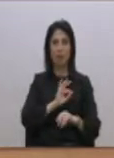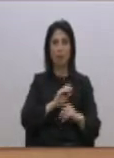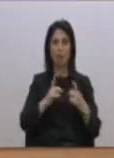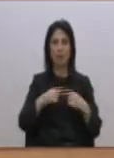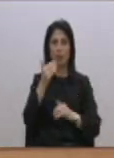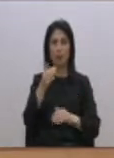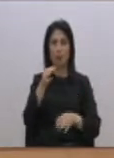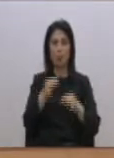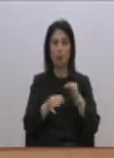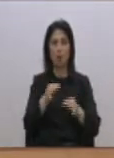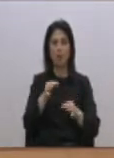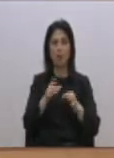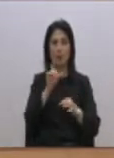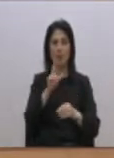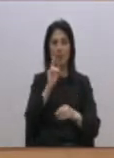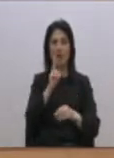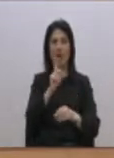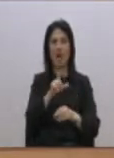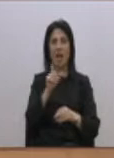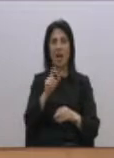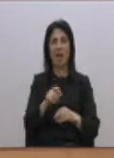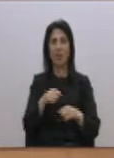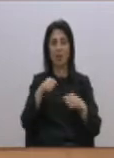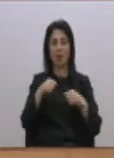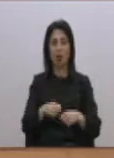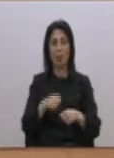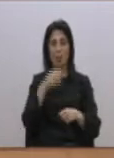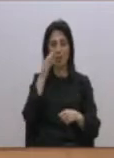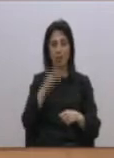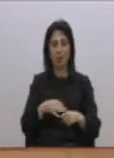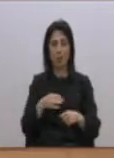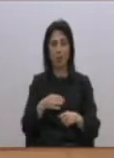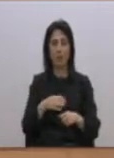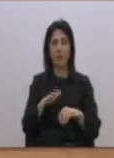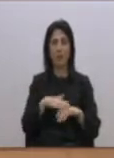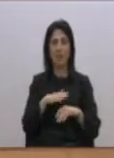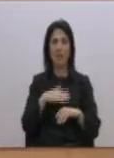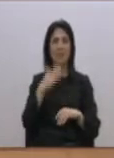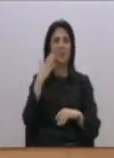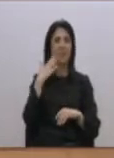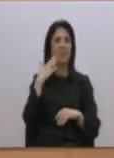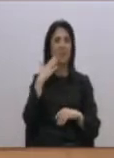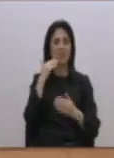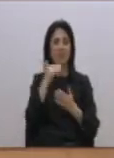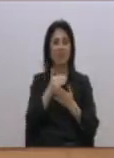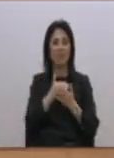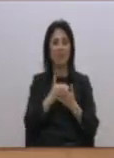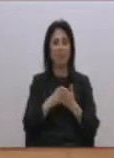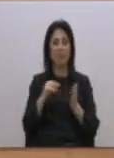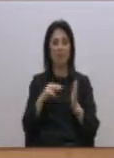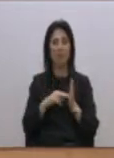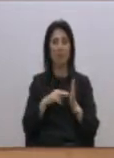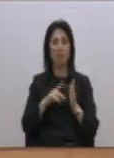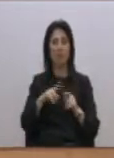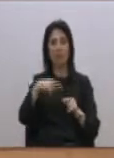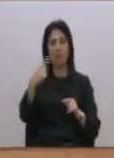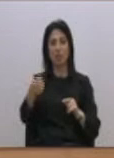საბჭოს წევრების მის კანდიდატების კომპეტენტურობის და კეთილსინდისიერებით კრიტერიუმებით შეფასების